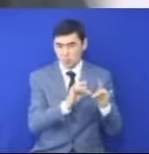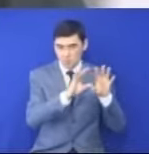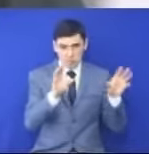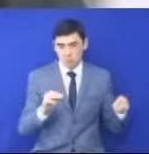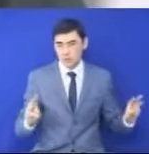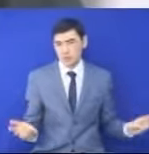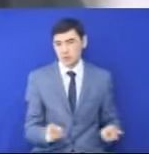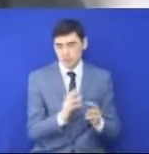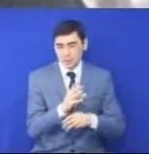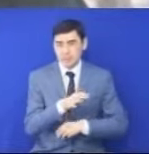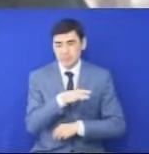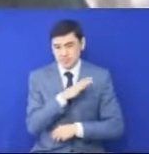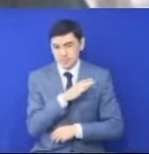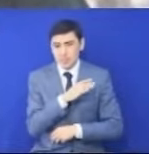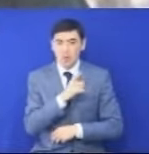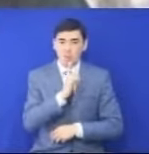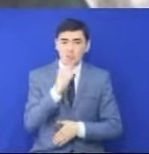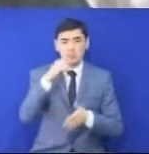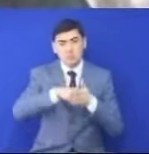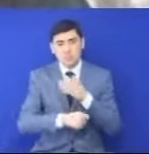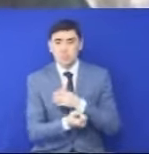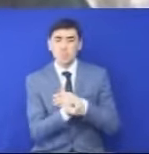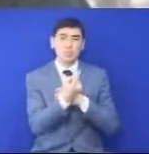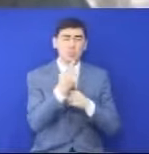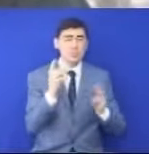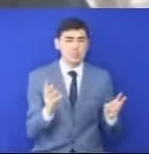вещи. Для выяснения причины пожара